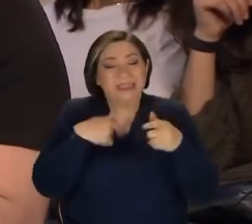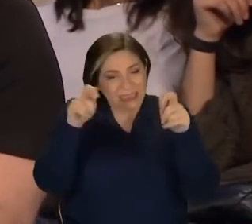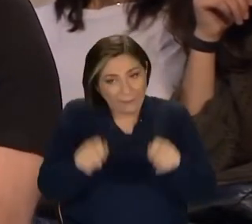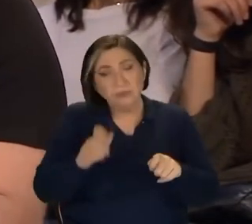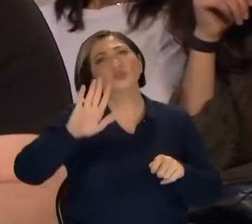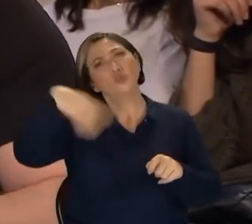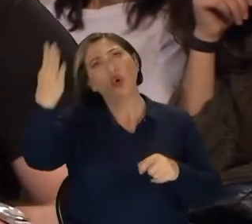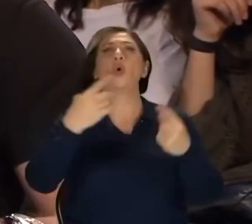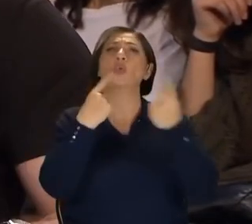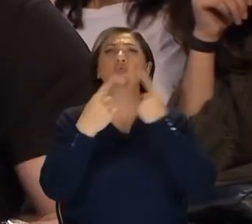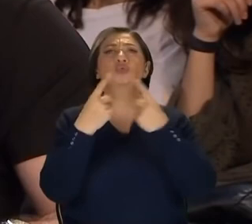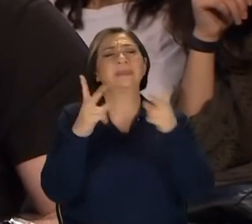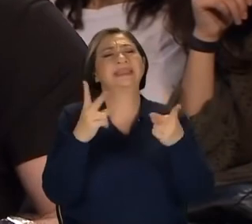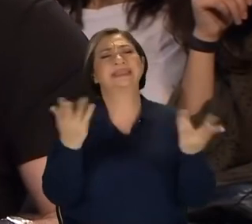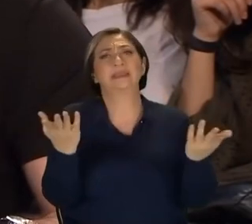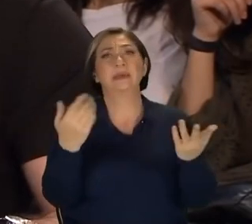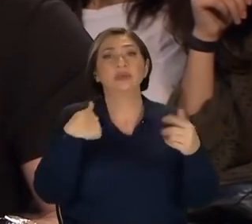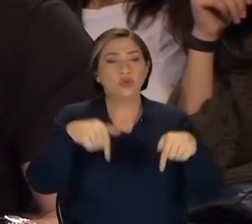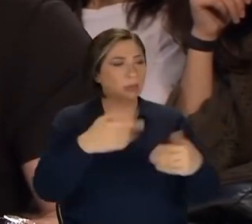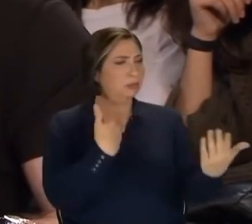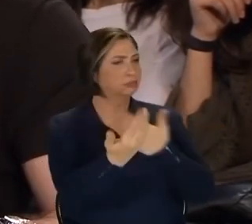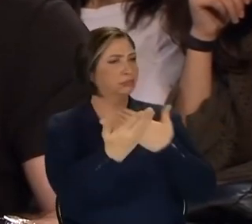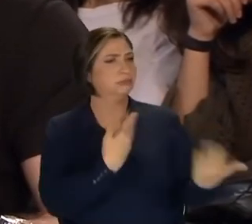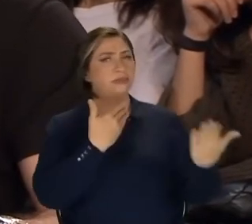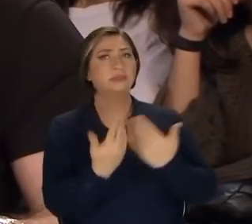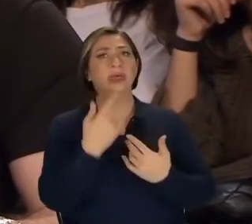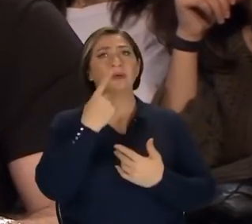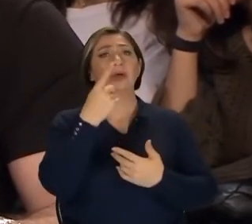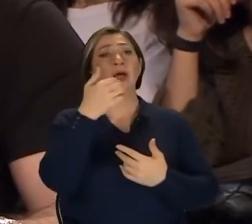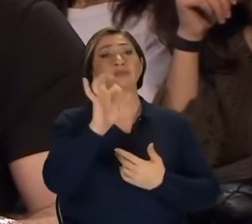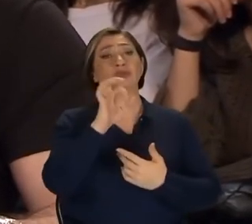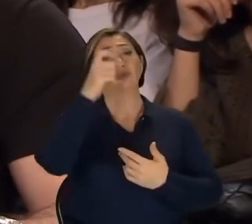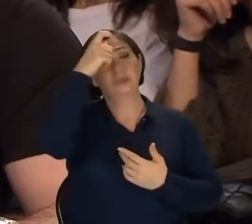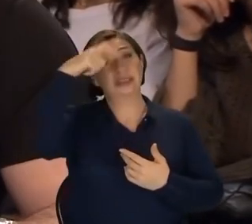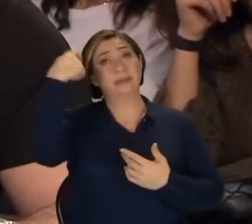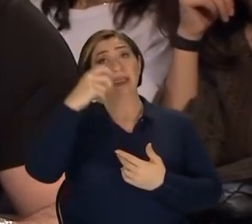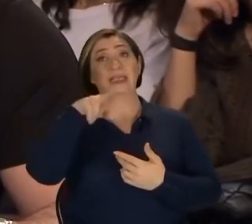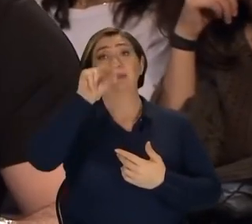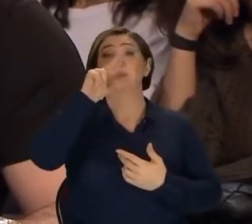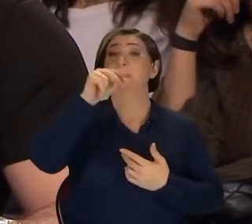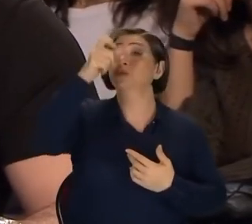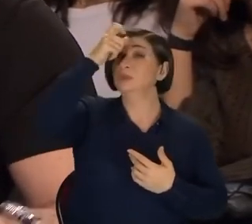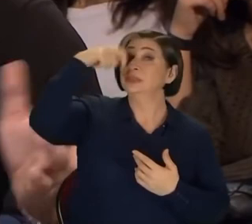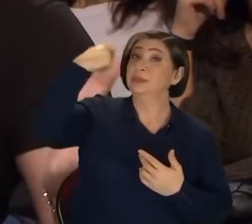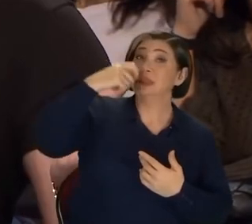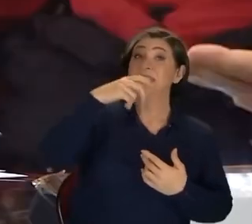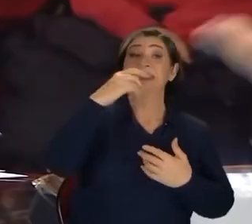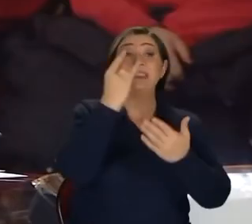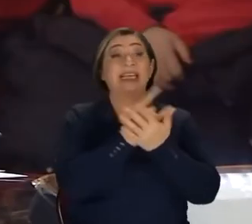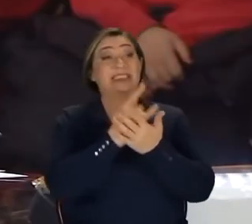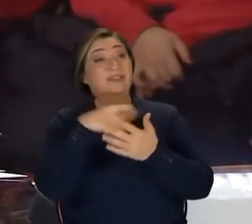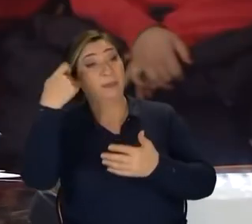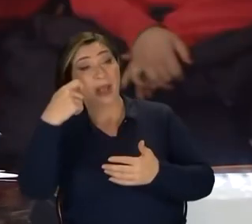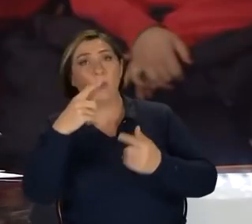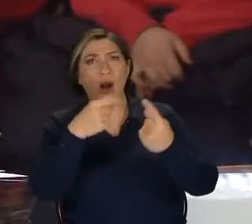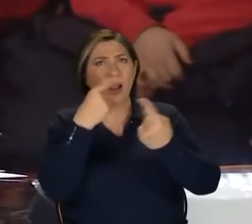yapalım, sonra konuşulur yani. Biz nasıl şu anda konuşuyoruz? Diyoruz ki 60'ların Türk sineması, 70'lerin sineması, seks filmleri furyası